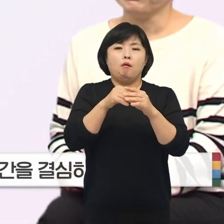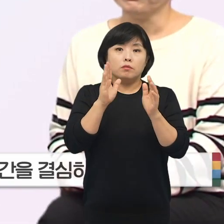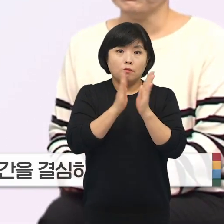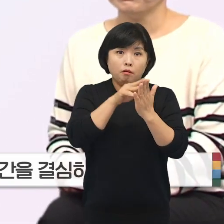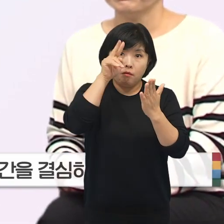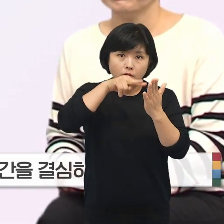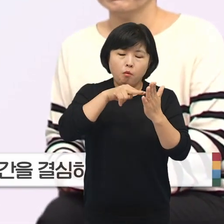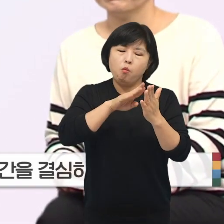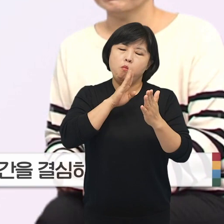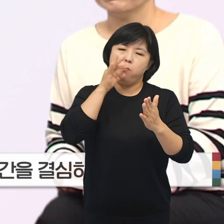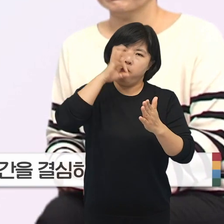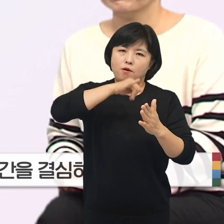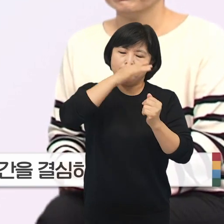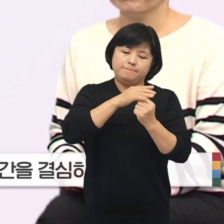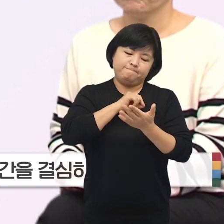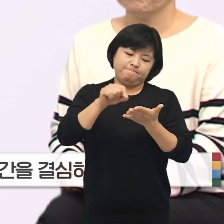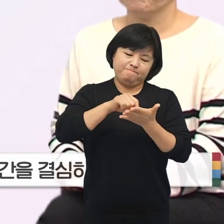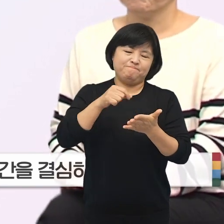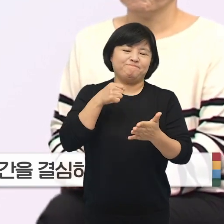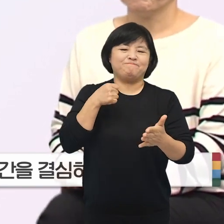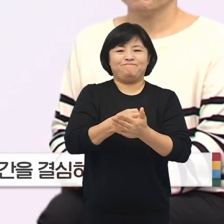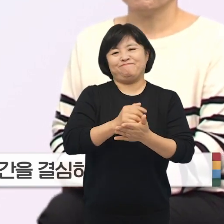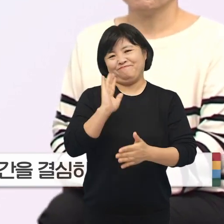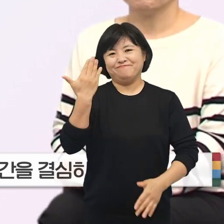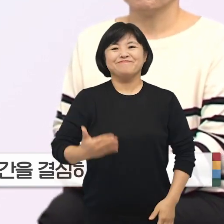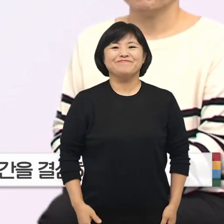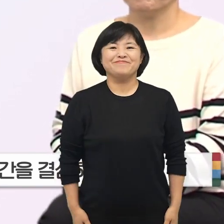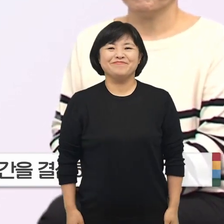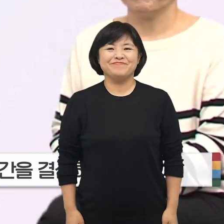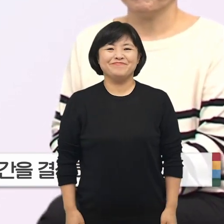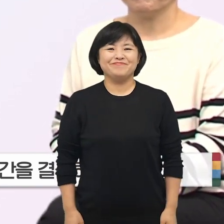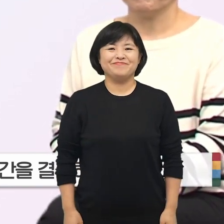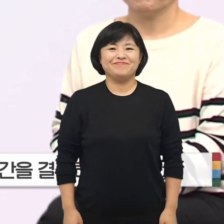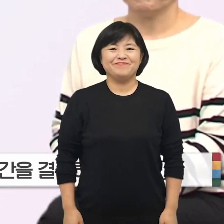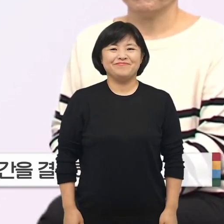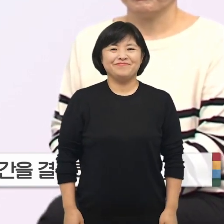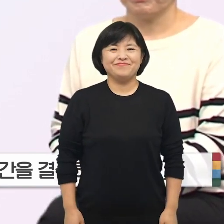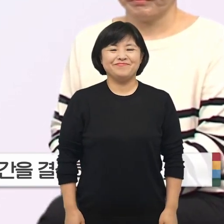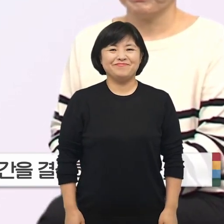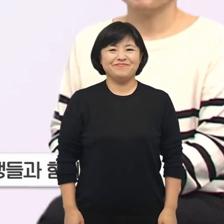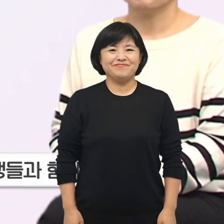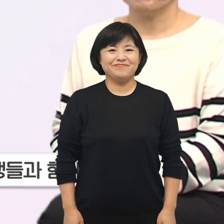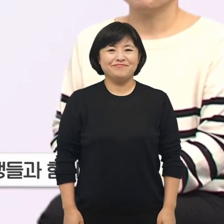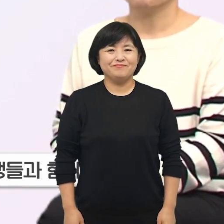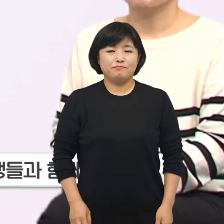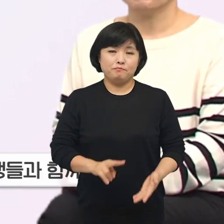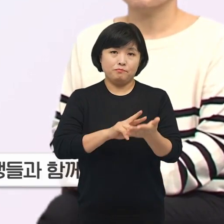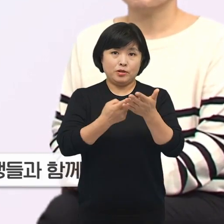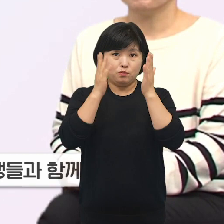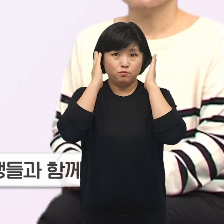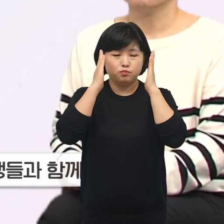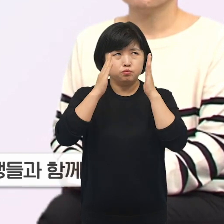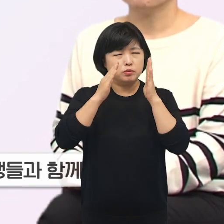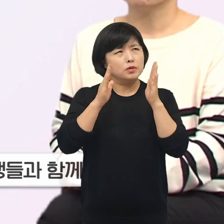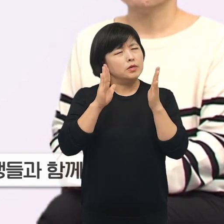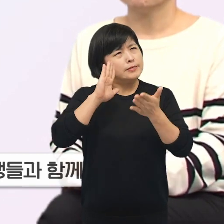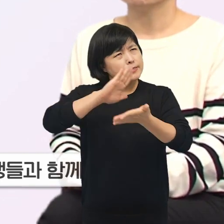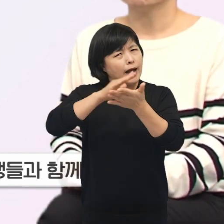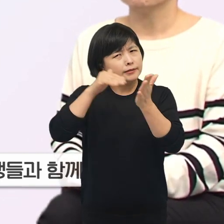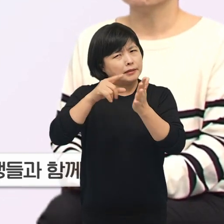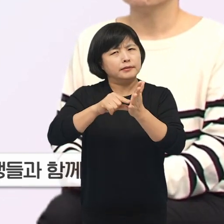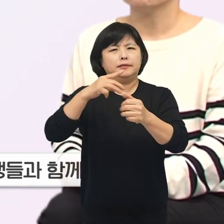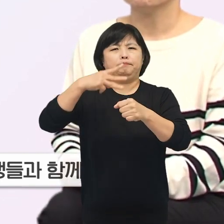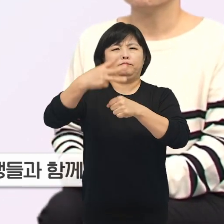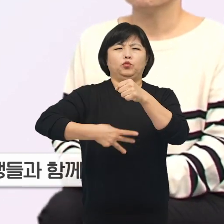이해하는데 이 책이 큰 도움이 될 수 있겠다라는 생각에서 출간을 결심하게 됐습니다. 번역 스터디에서